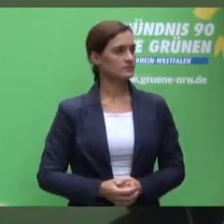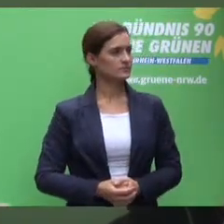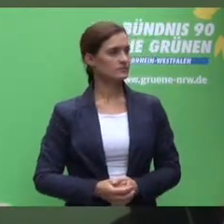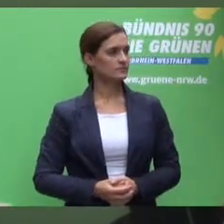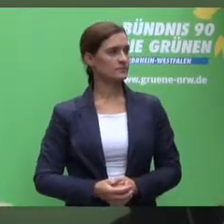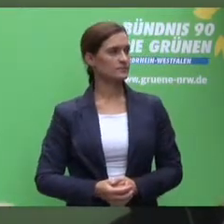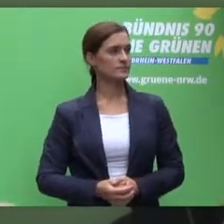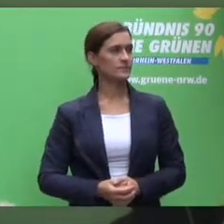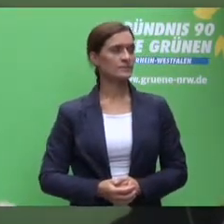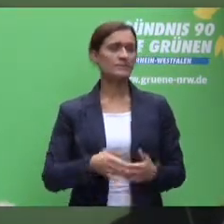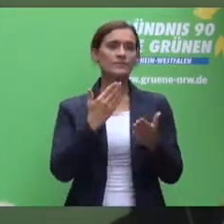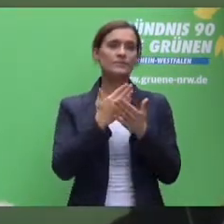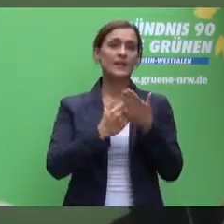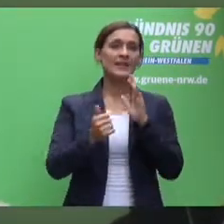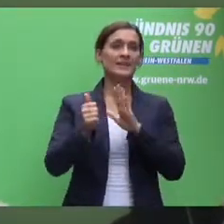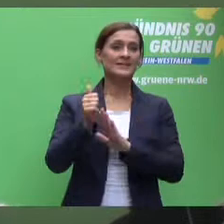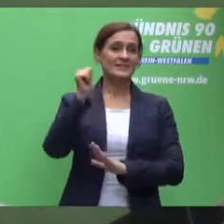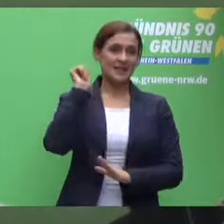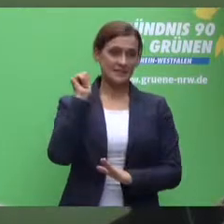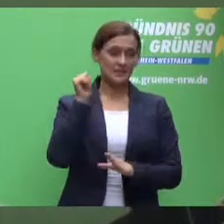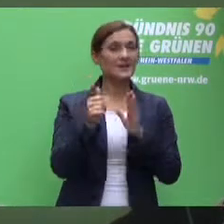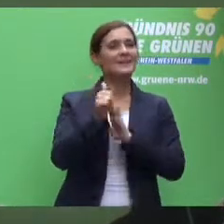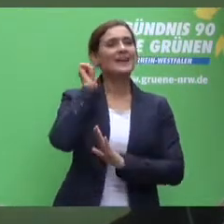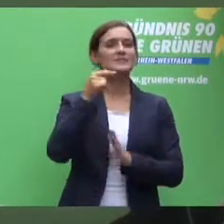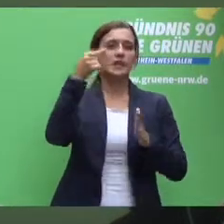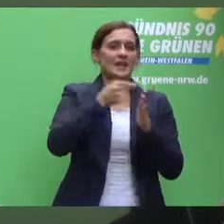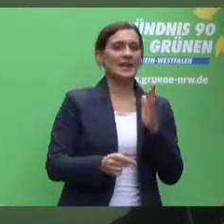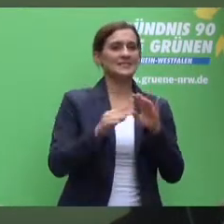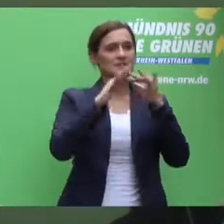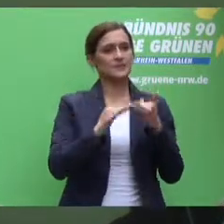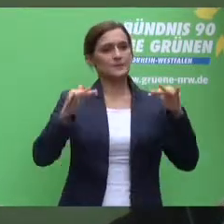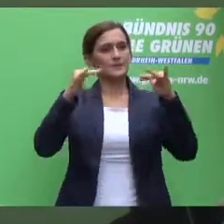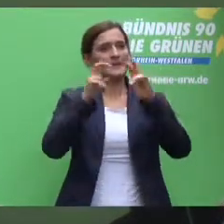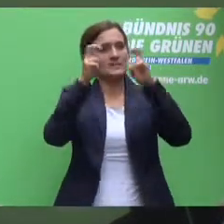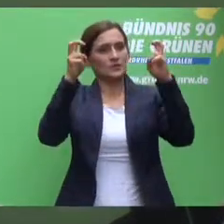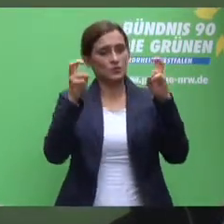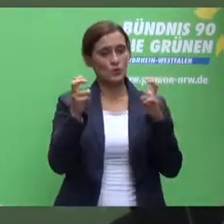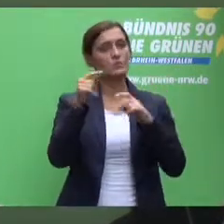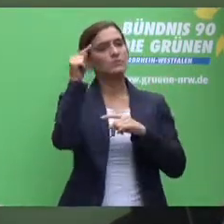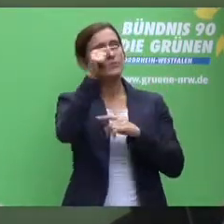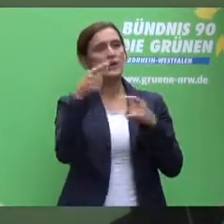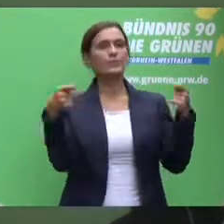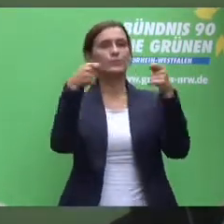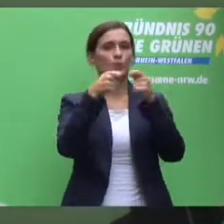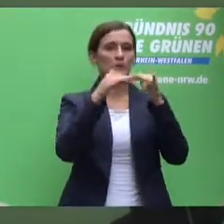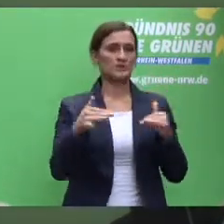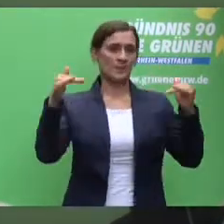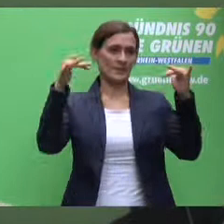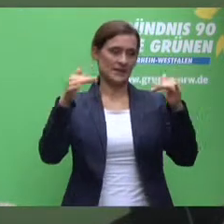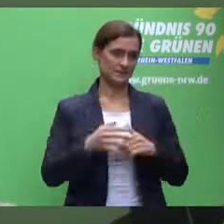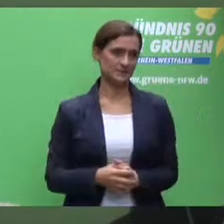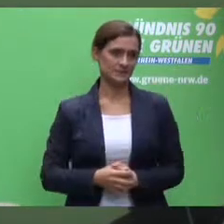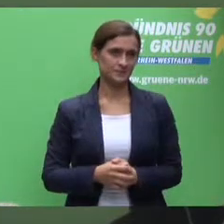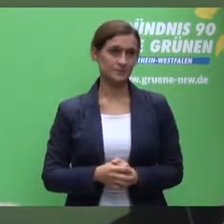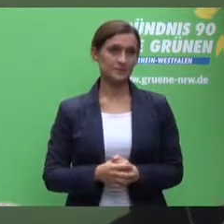Wir hatten gestern die letzte Sitzung des Bundeskabinetts. Das